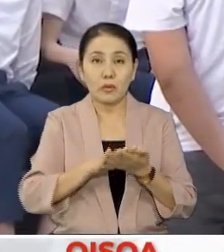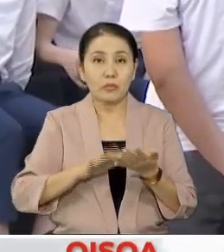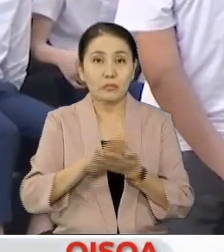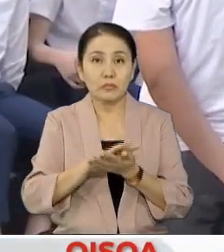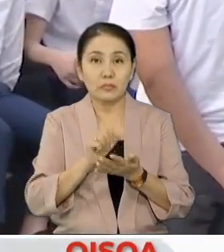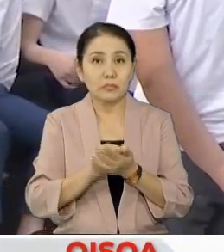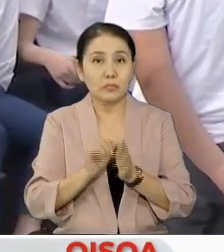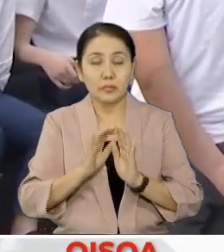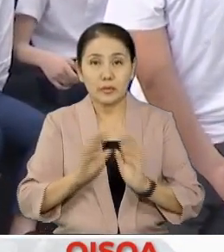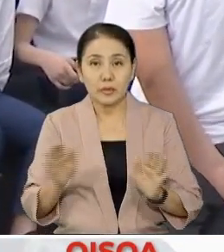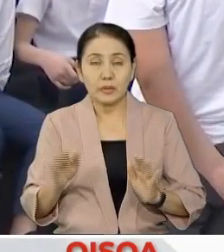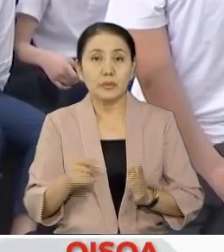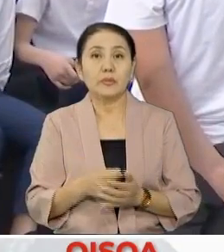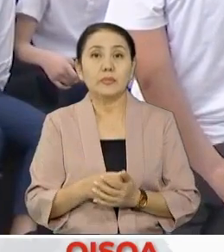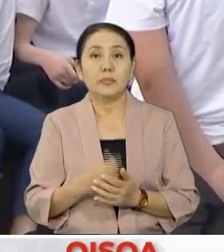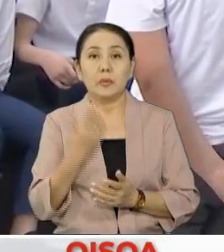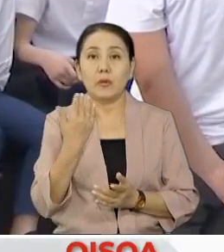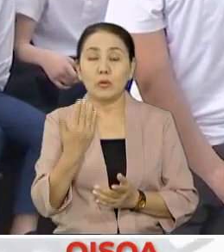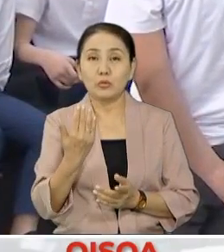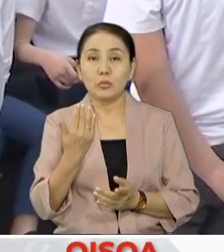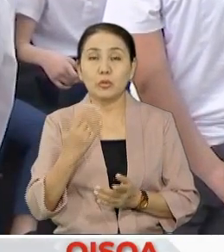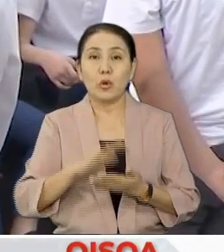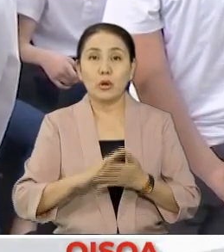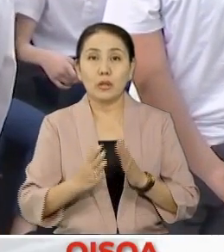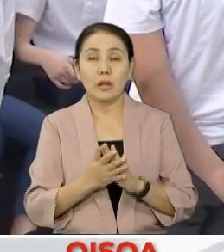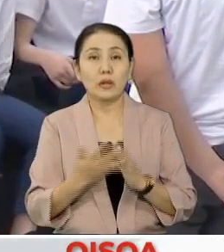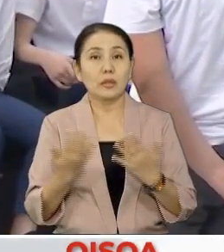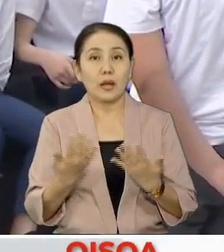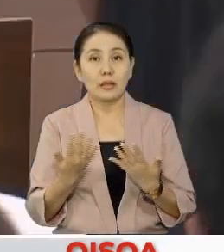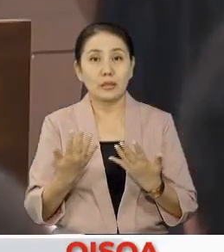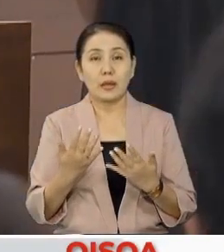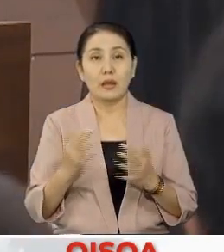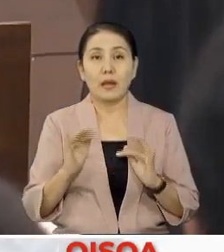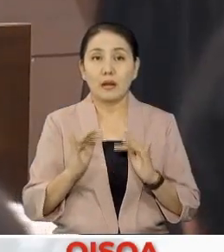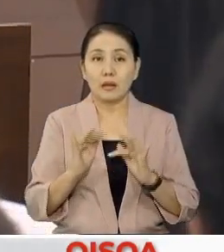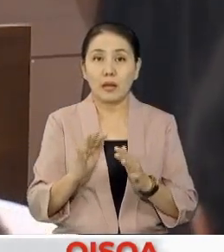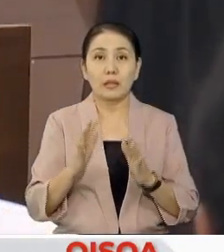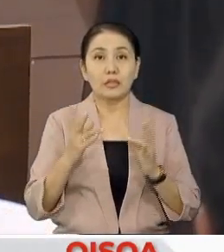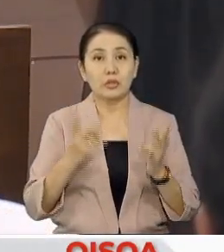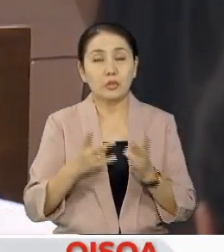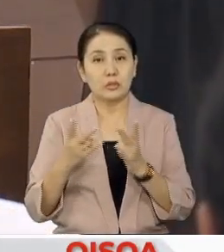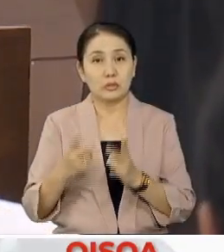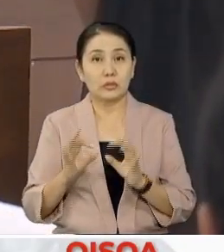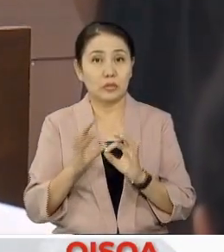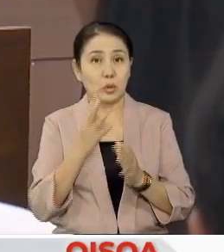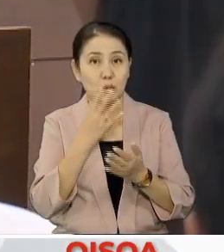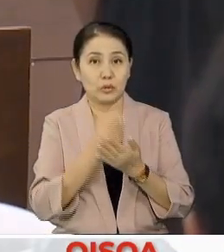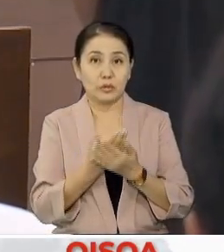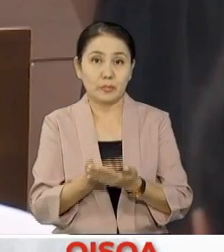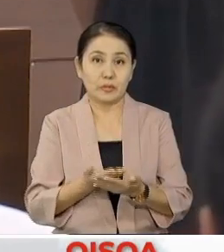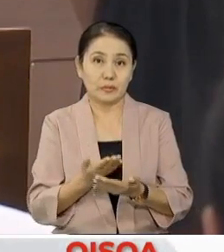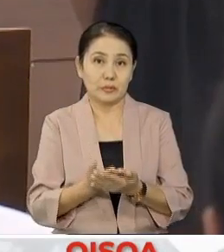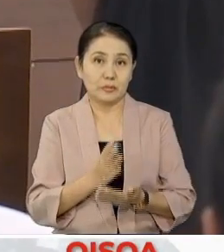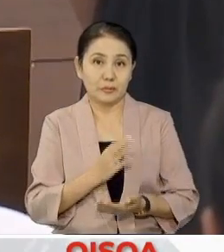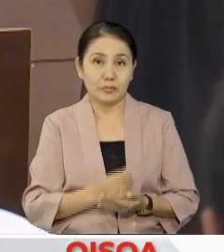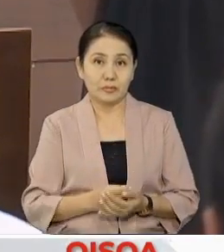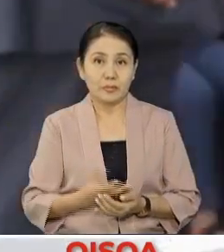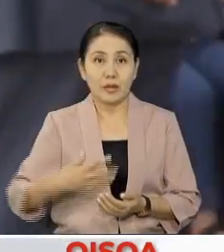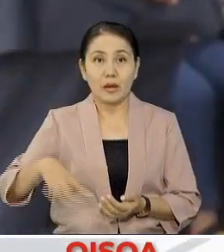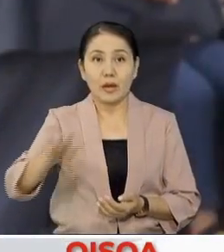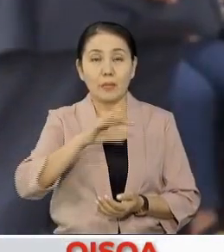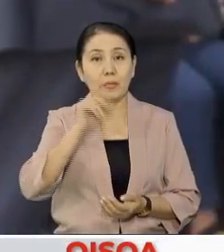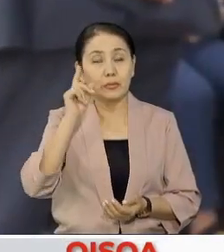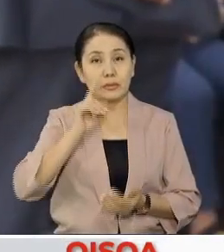qolmaslik va ularda ushbu holatlarda qanday harakatlar sodir etishi xususida o'zimizda zarur tavsiyalarni berib keldik. Hammamizga